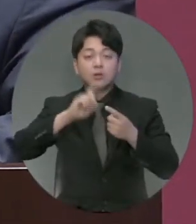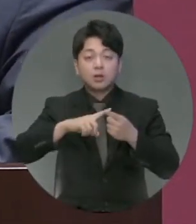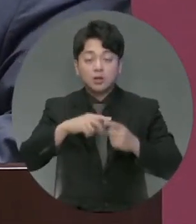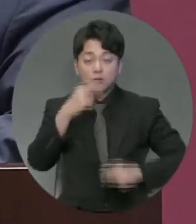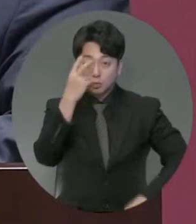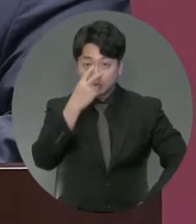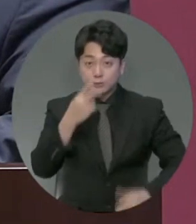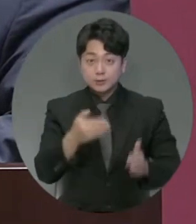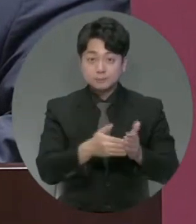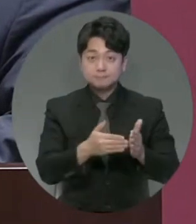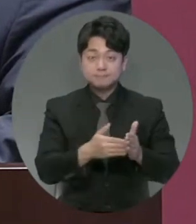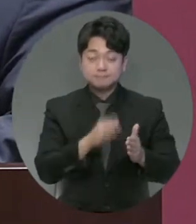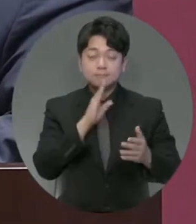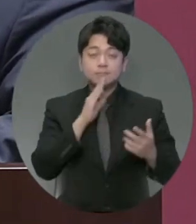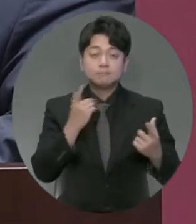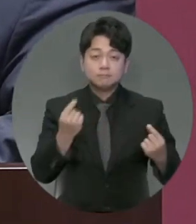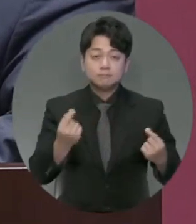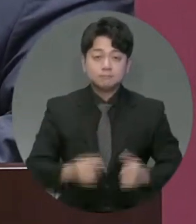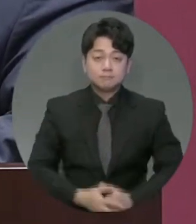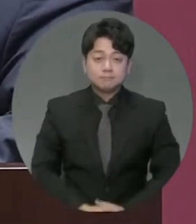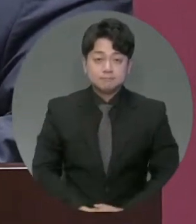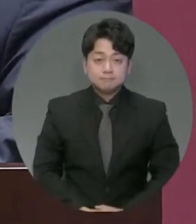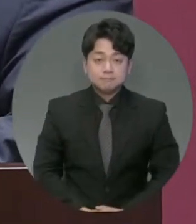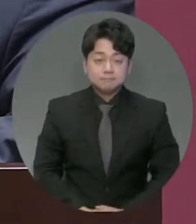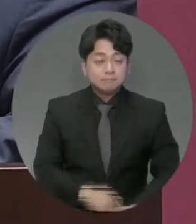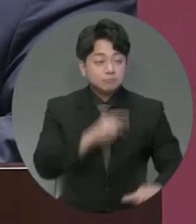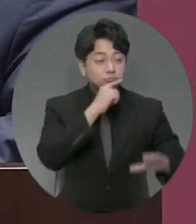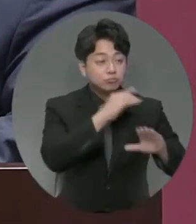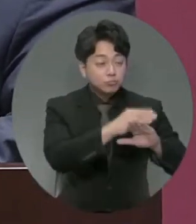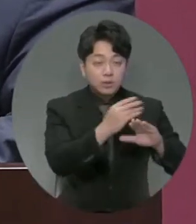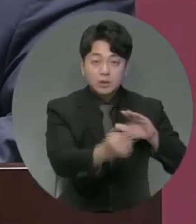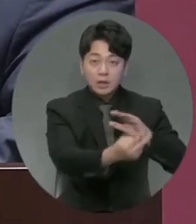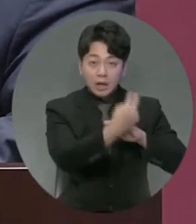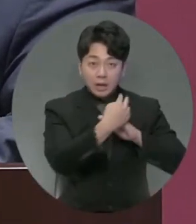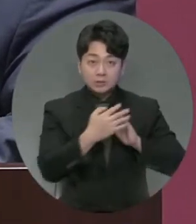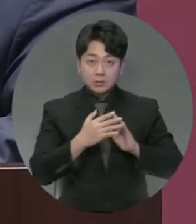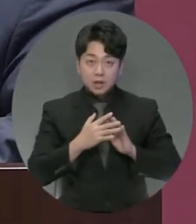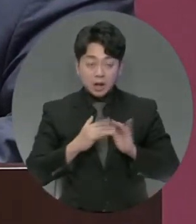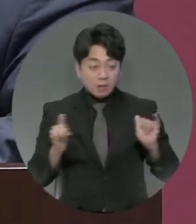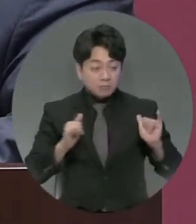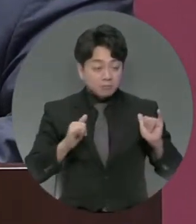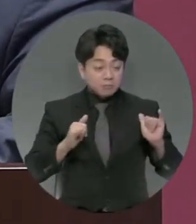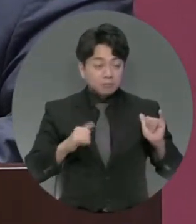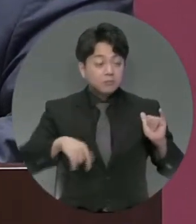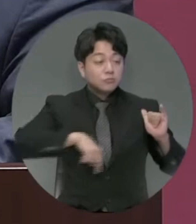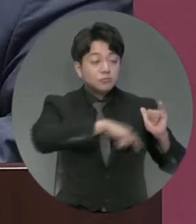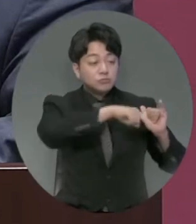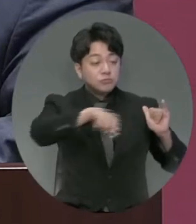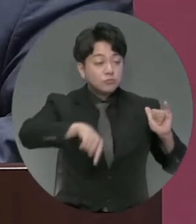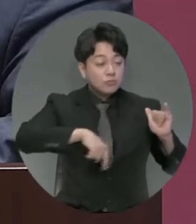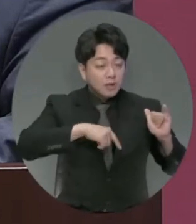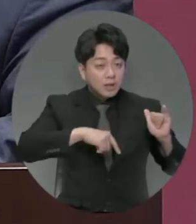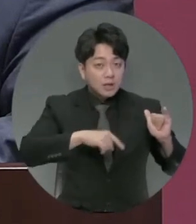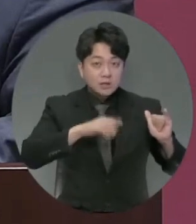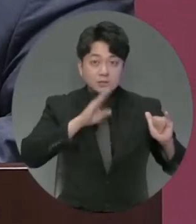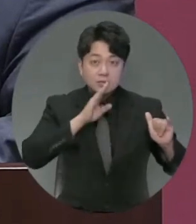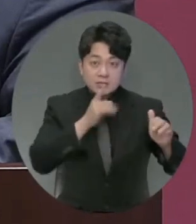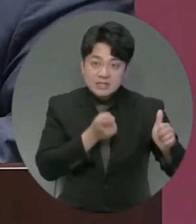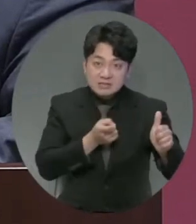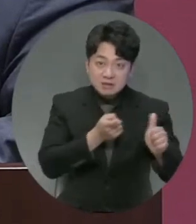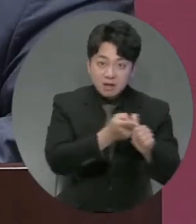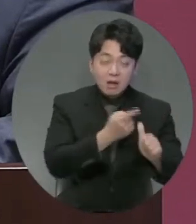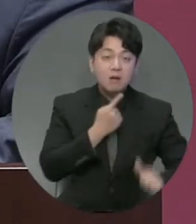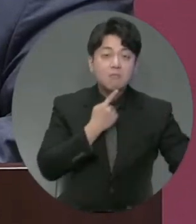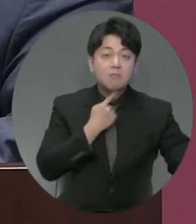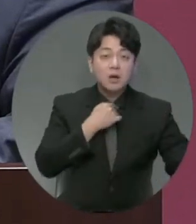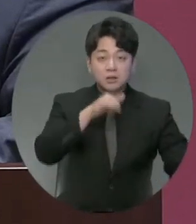그렇죠. 예. 이탈 주민 가운데 실제로 살인해서 넘어온 이는 있습니까? 예, 있는 걸로 알고 있습니다. 몇 명